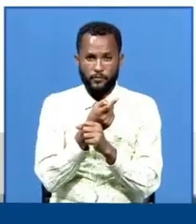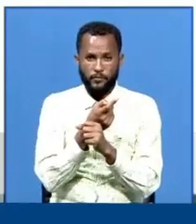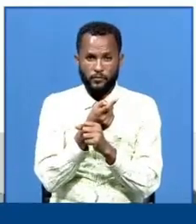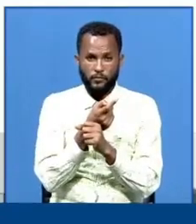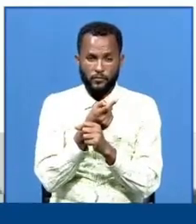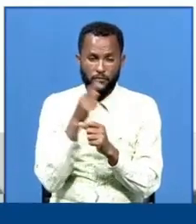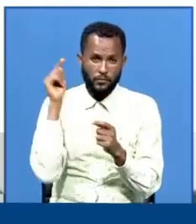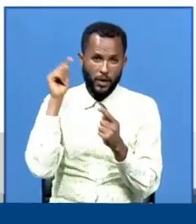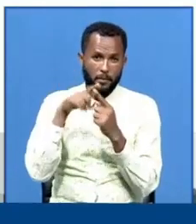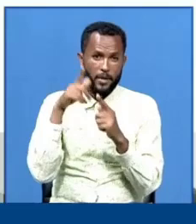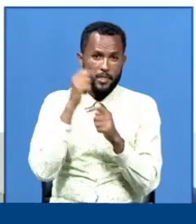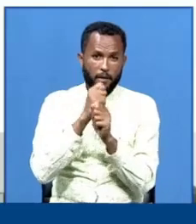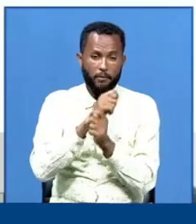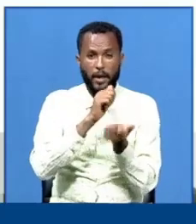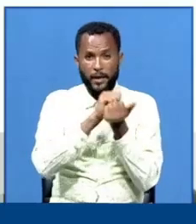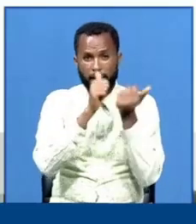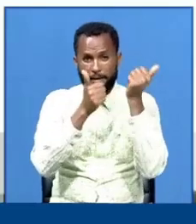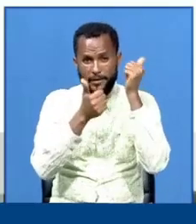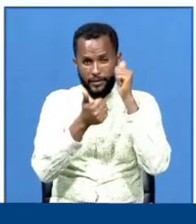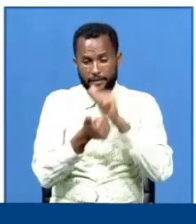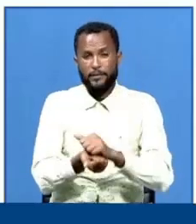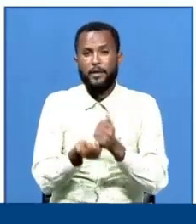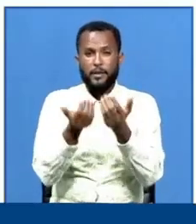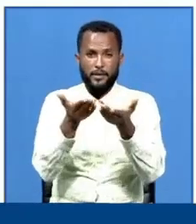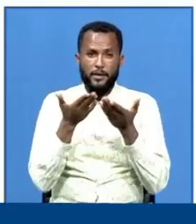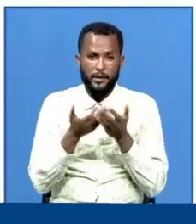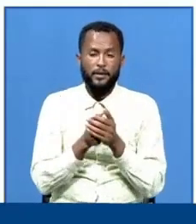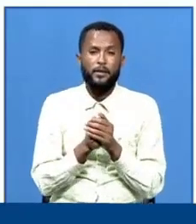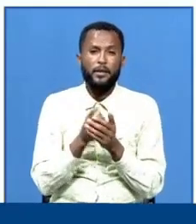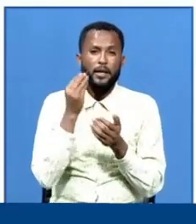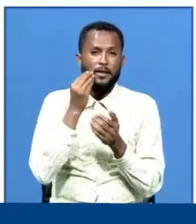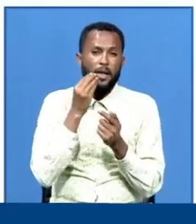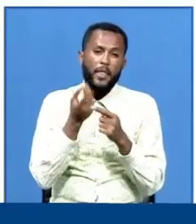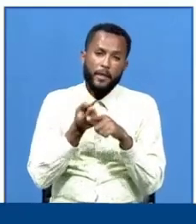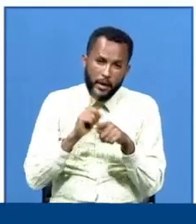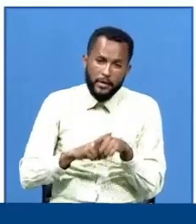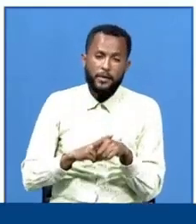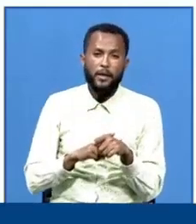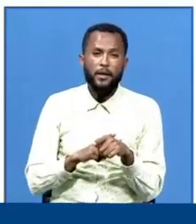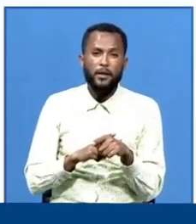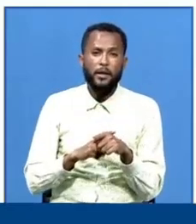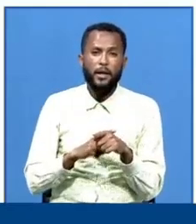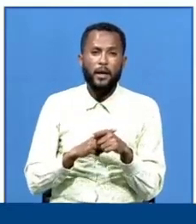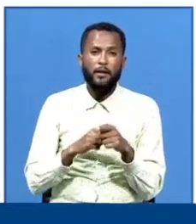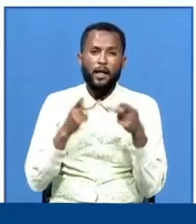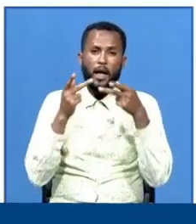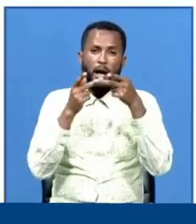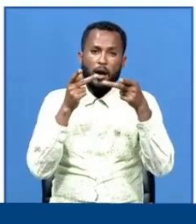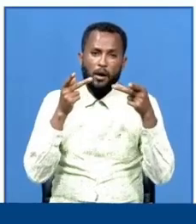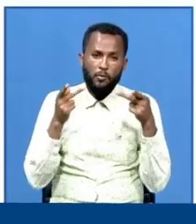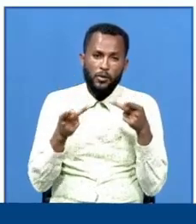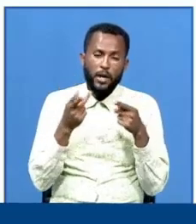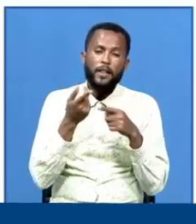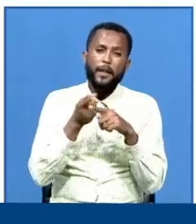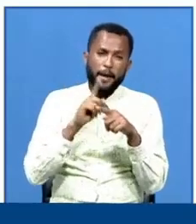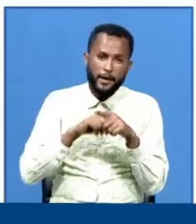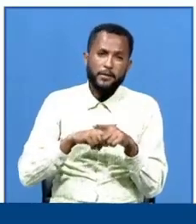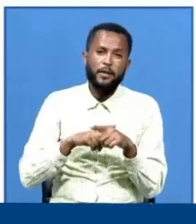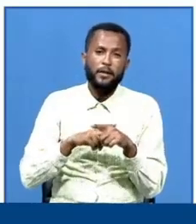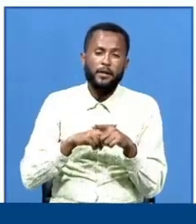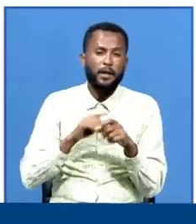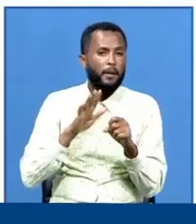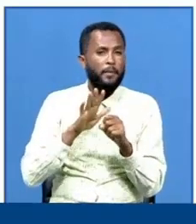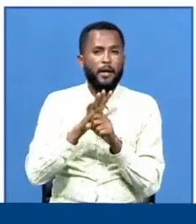ናብ ተግባር ክትቅየር ና ንደሊ ንገዛና ተመሊስና ናብታ መረበትና ተመሊስናስ